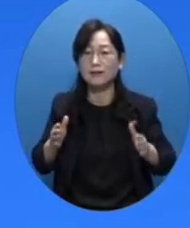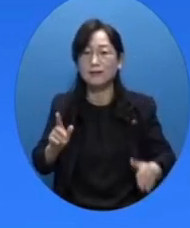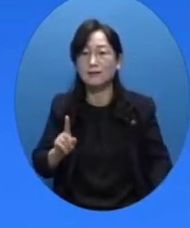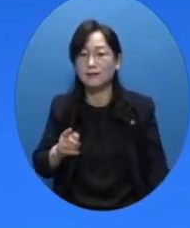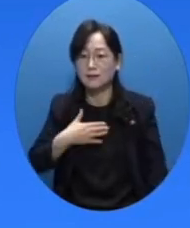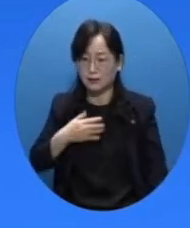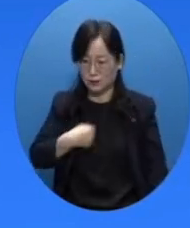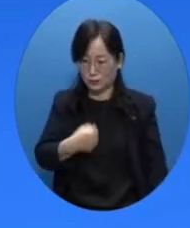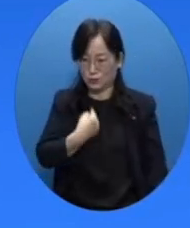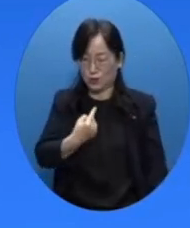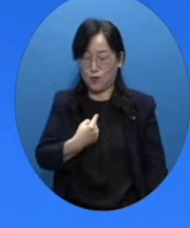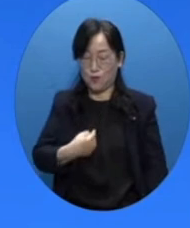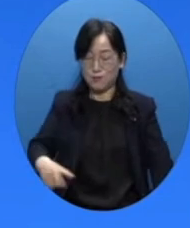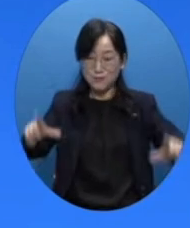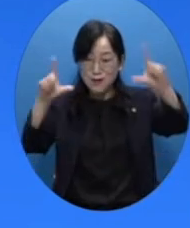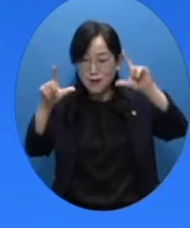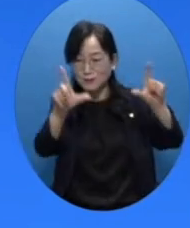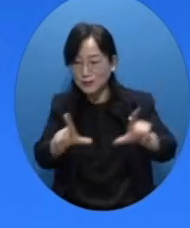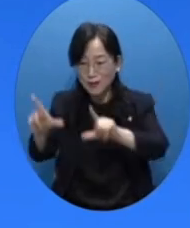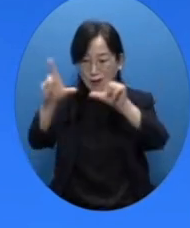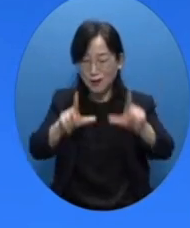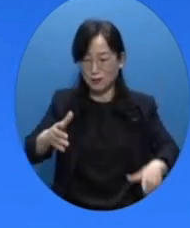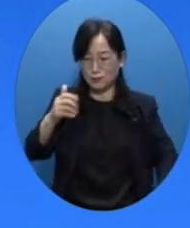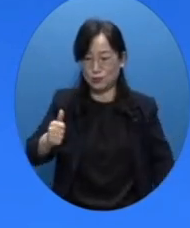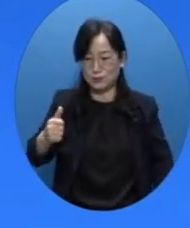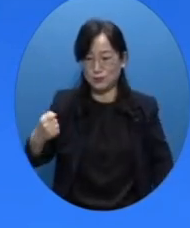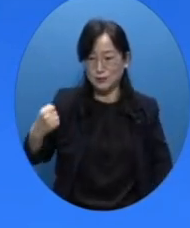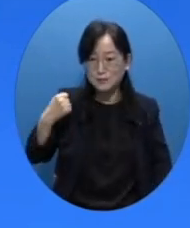내수로 내가 상태에서 몇 위에 되어 살기 때문에